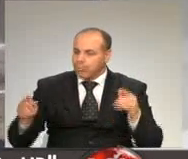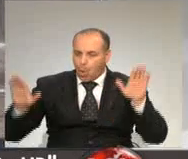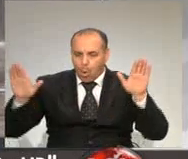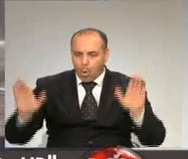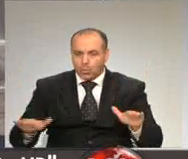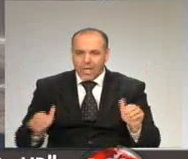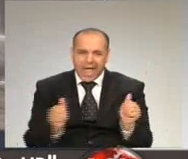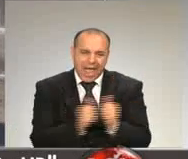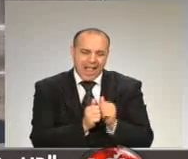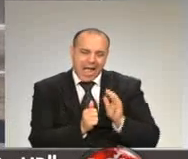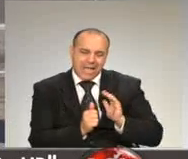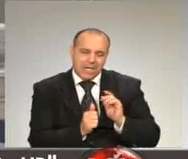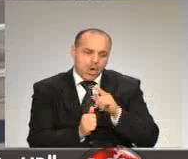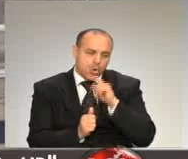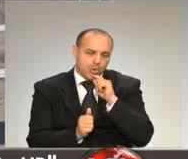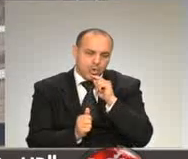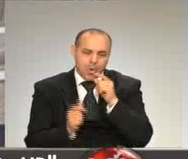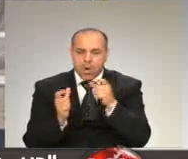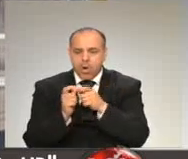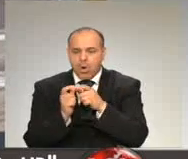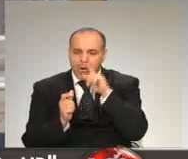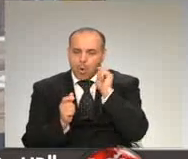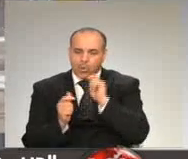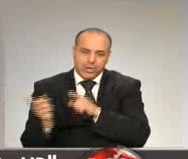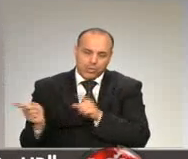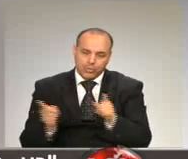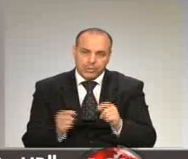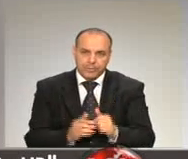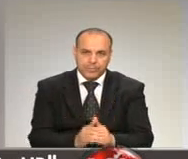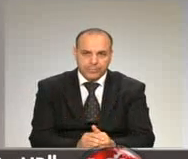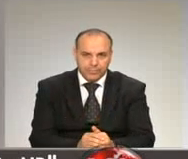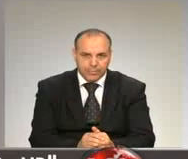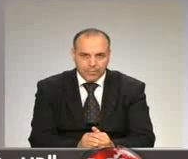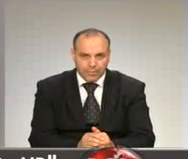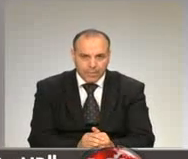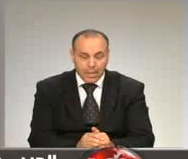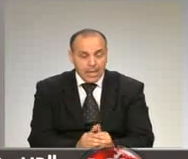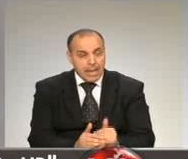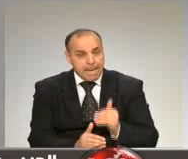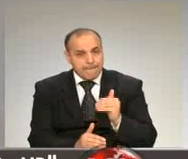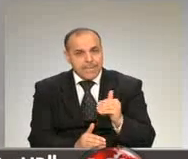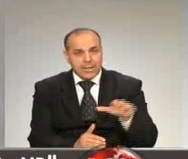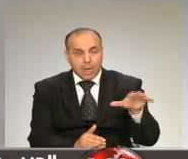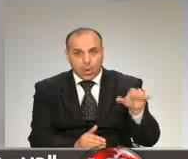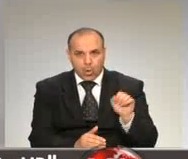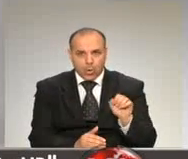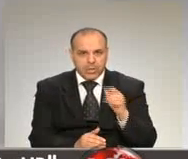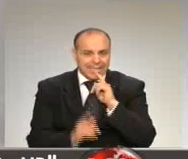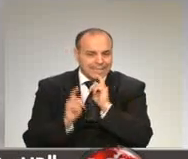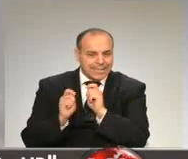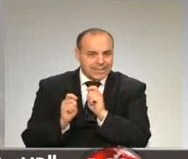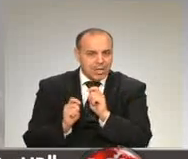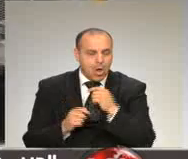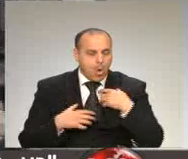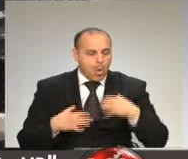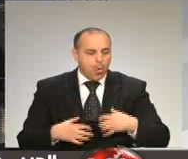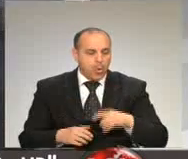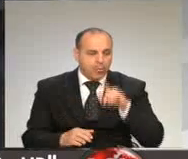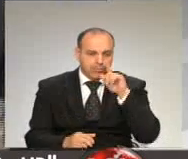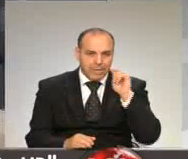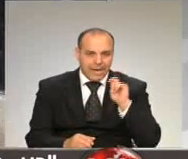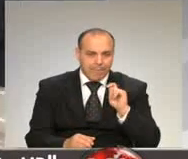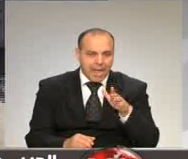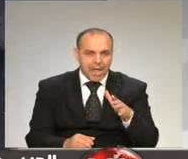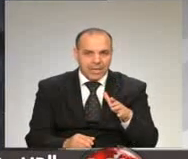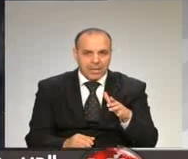الموالين لروسيا وقوات حكومة كييف. وبعيدا عن دعوات الساسة، أكد عضو البرلمان الأوكراني الذي